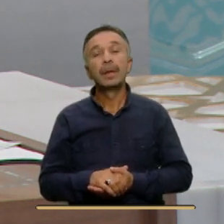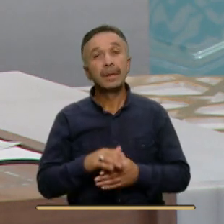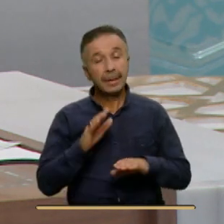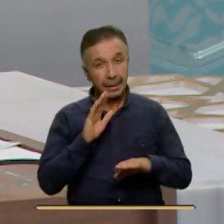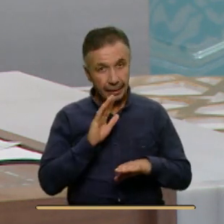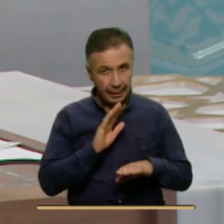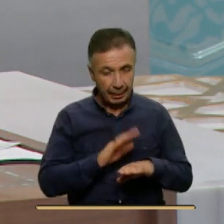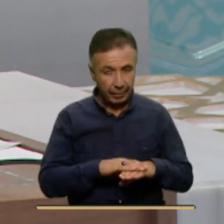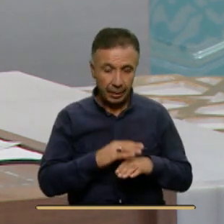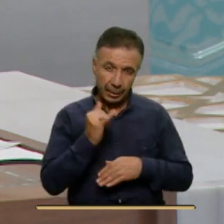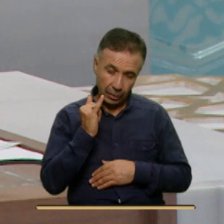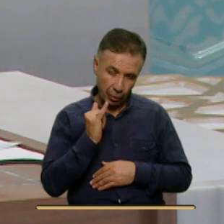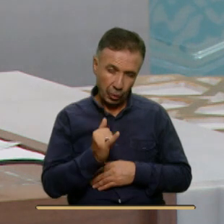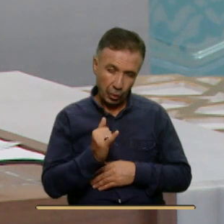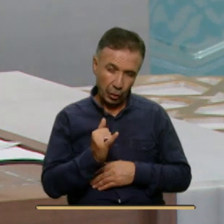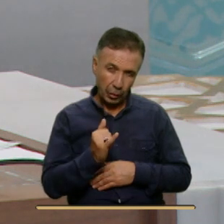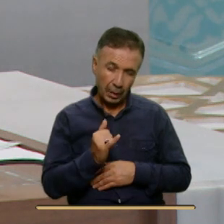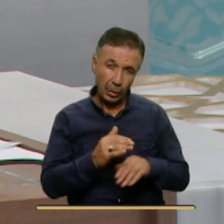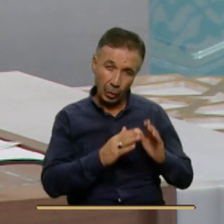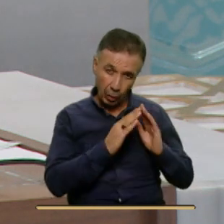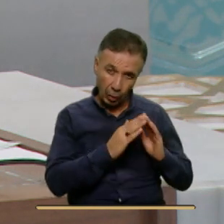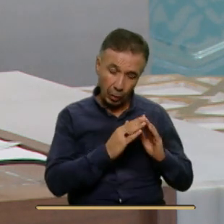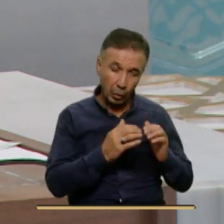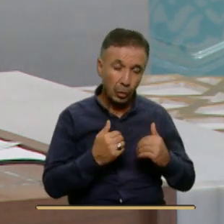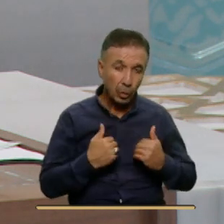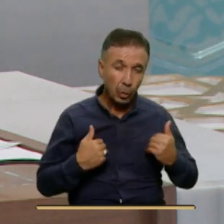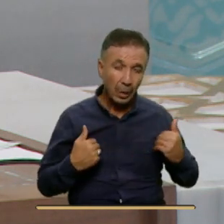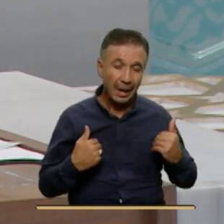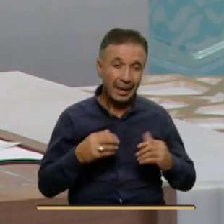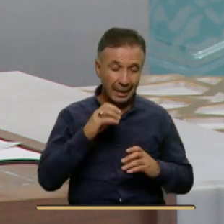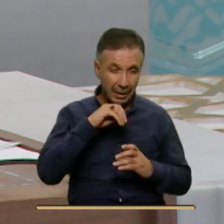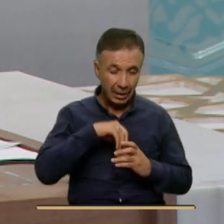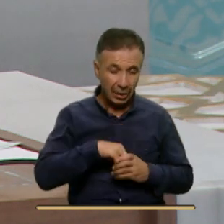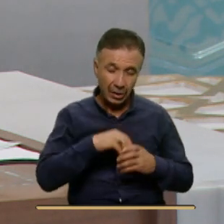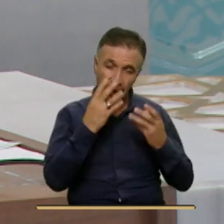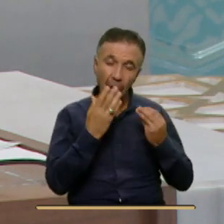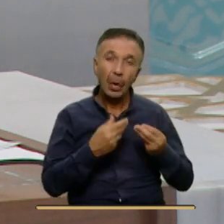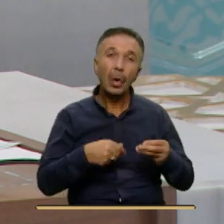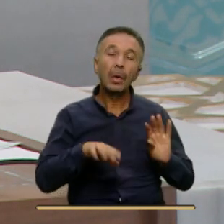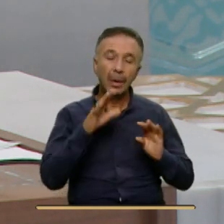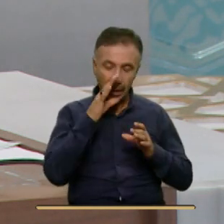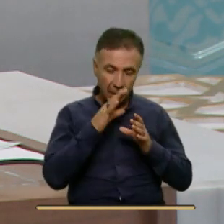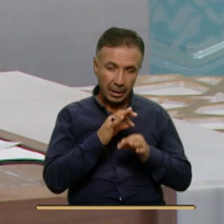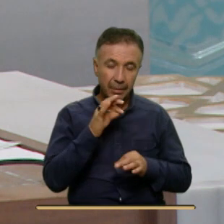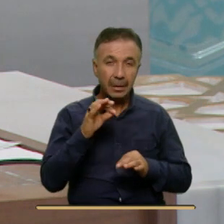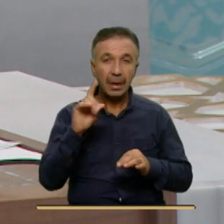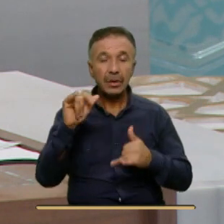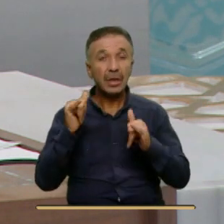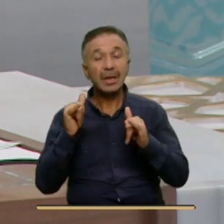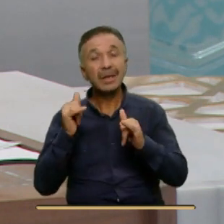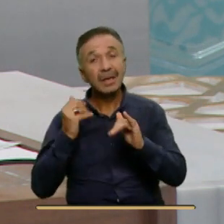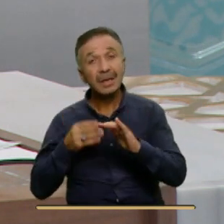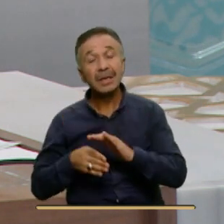Yapacağı fenalıklardan komşusu güven içinde olmayan kimse cennete giremez